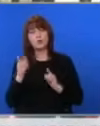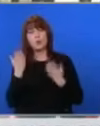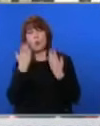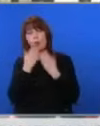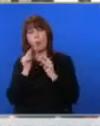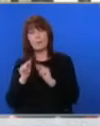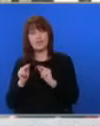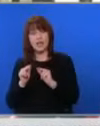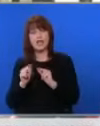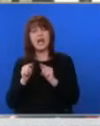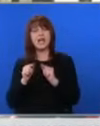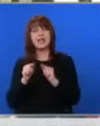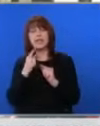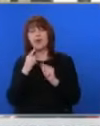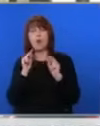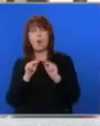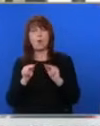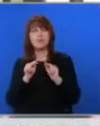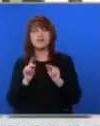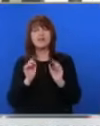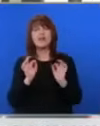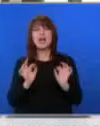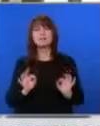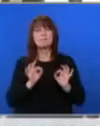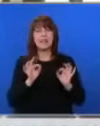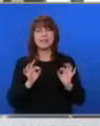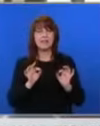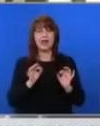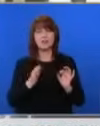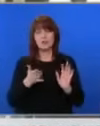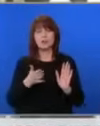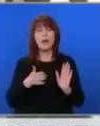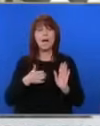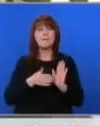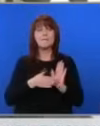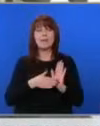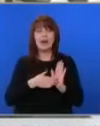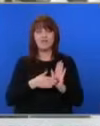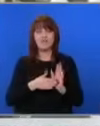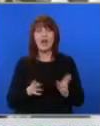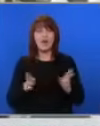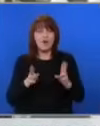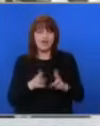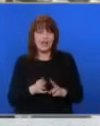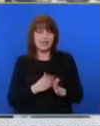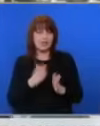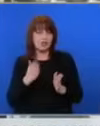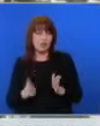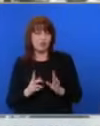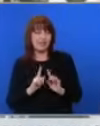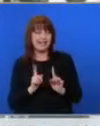че става въпрос за обучение в регулираната специалност право в съкратени срокове, които не се допускат